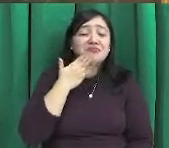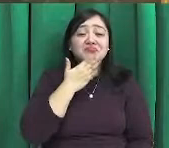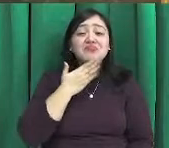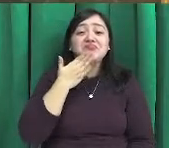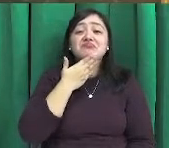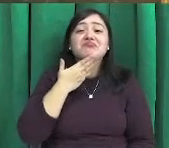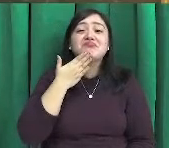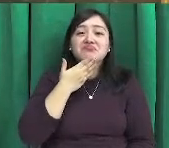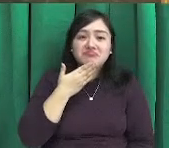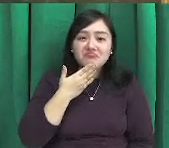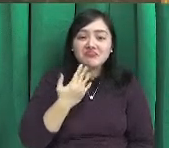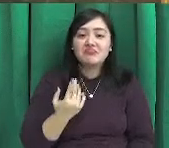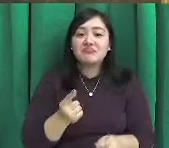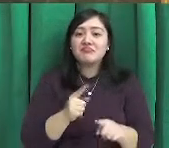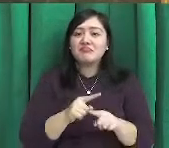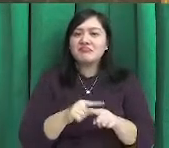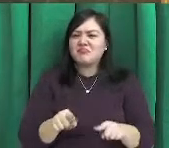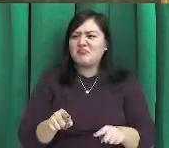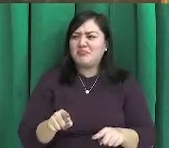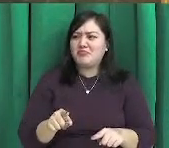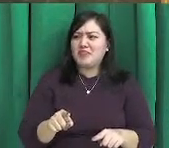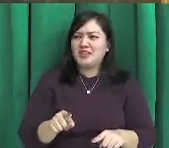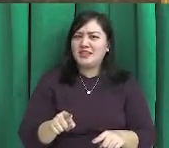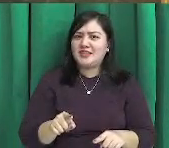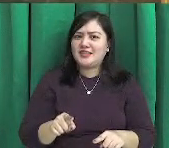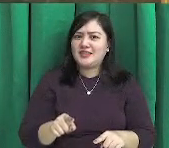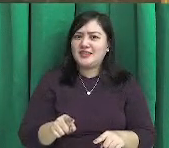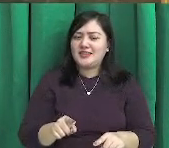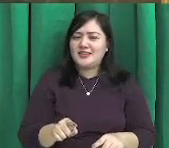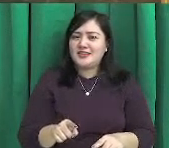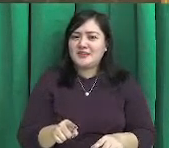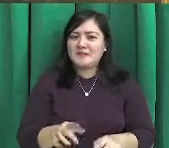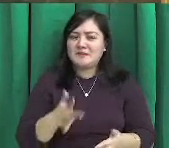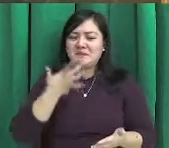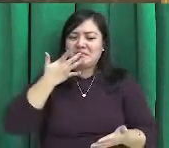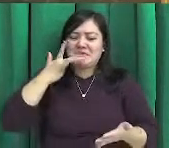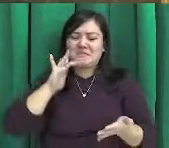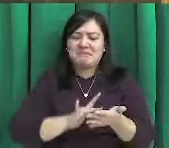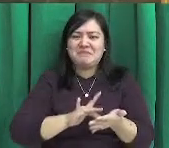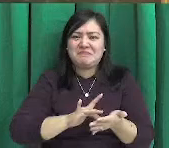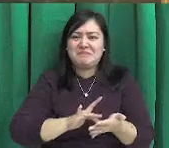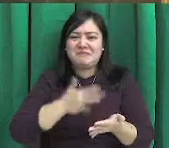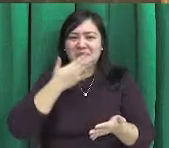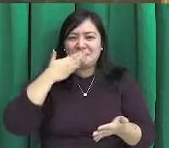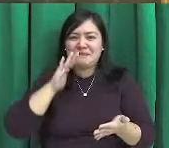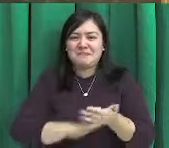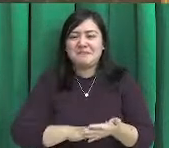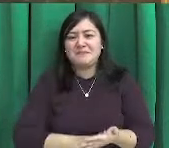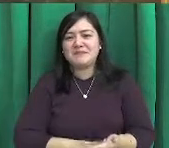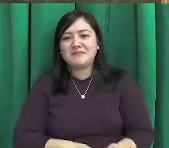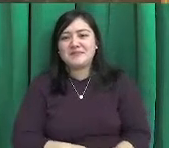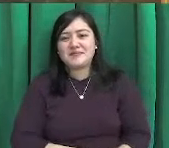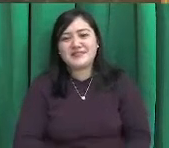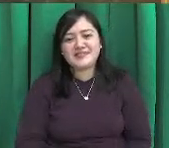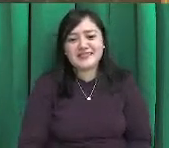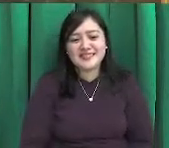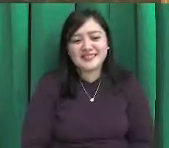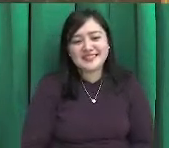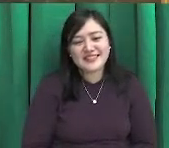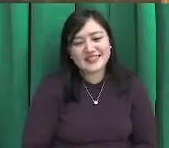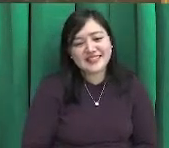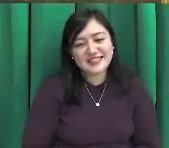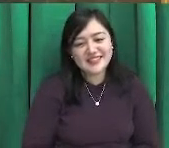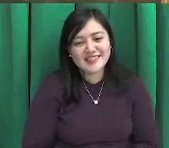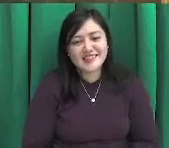matatamis na mga pagkain, yung pala'y mapapait na mga pananalita. You know? Masasakit, mapapait. Alright? So,